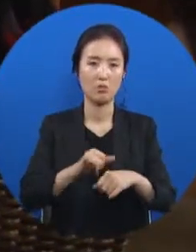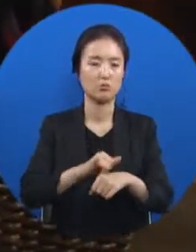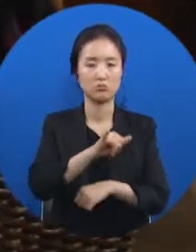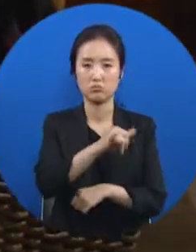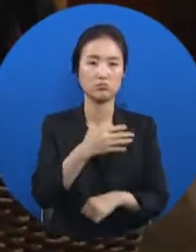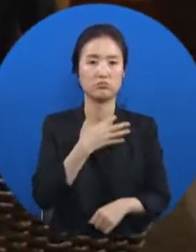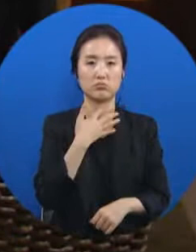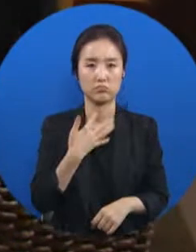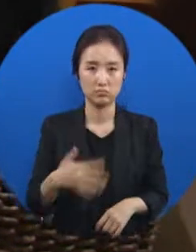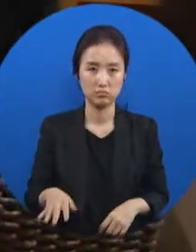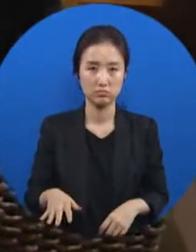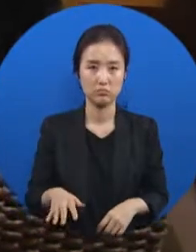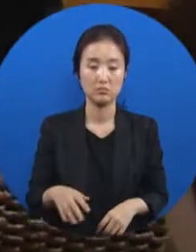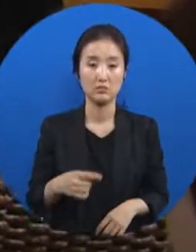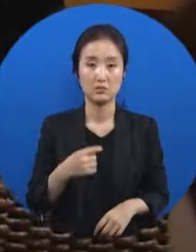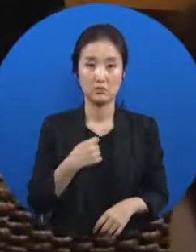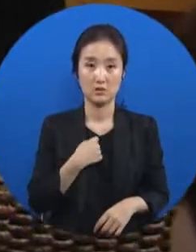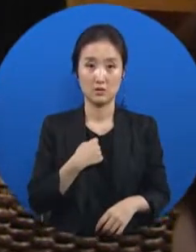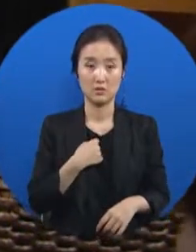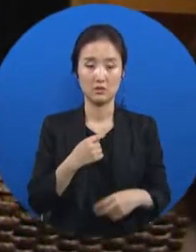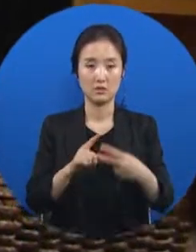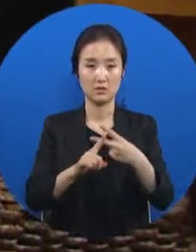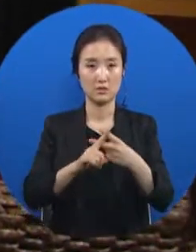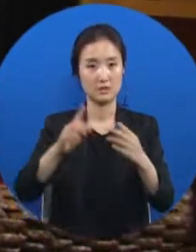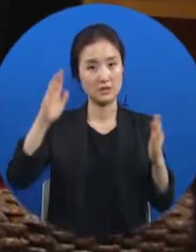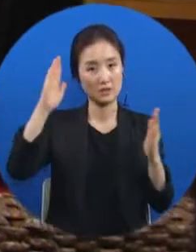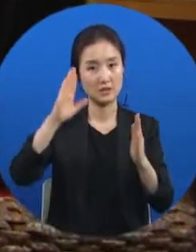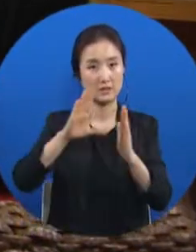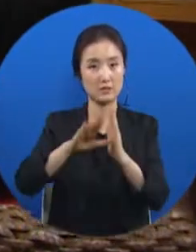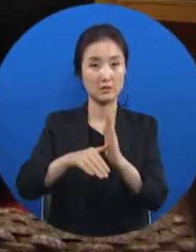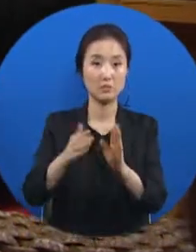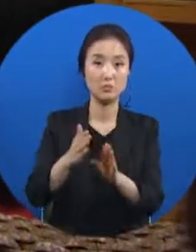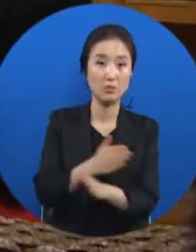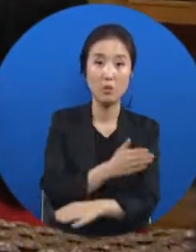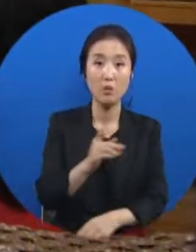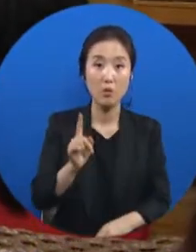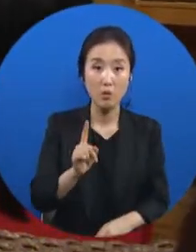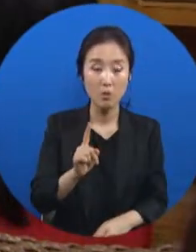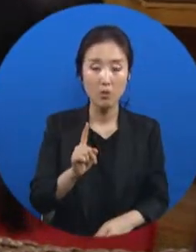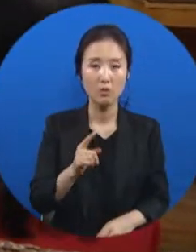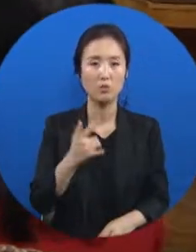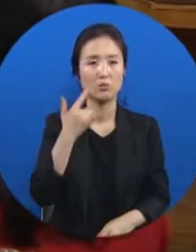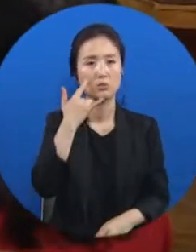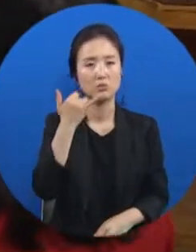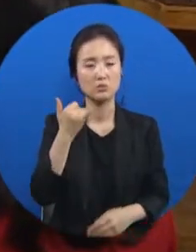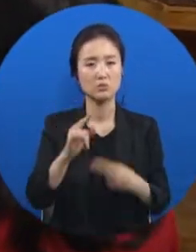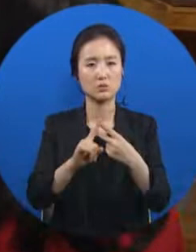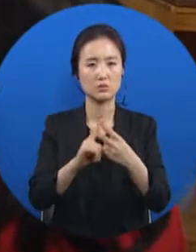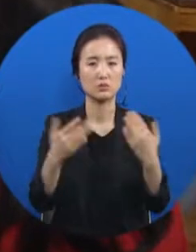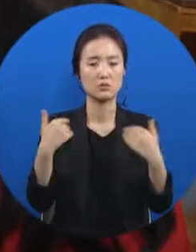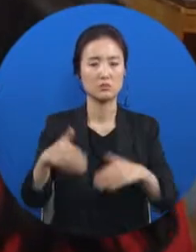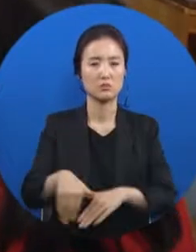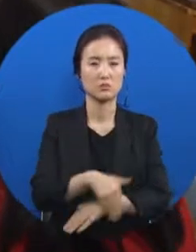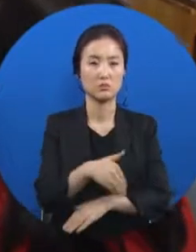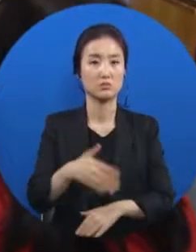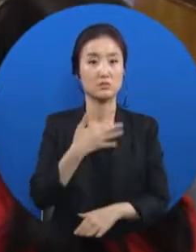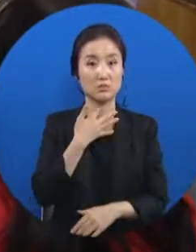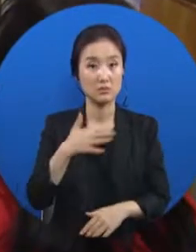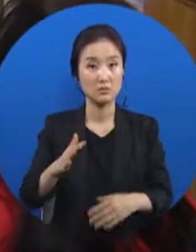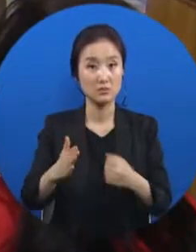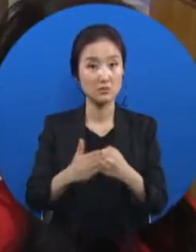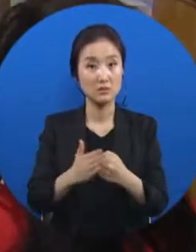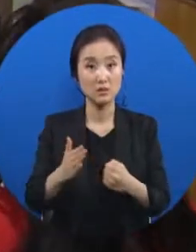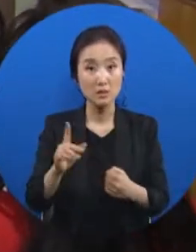저희 아버지 어머니는 중학교를 가신 적이 없잖아요. 그때부터는 저는 어때요?